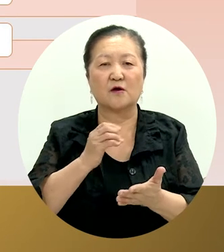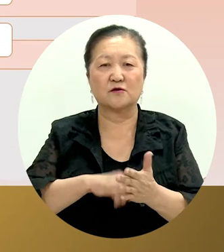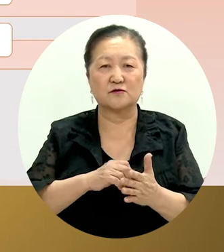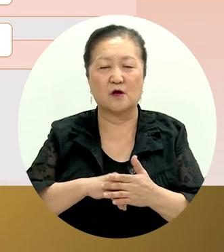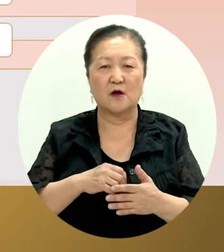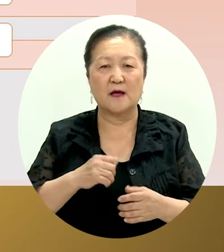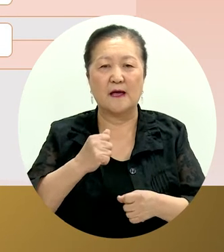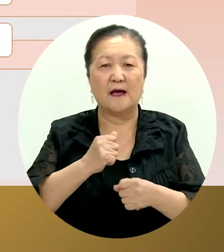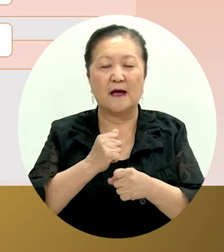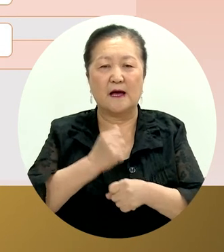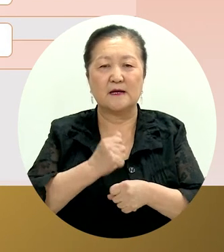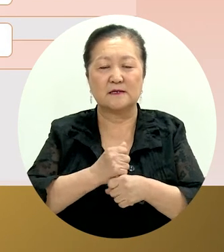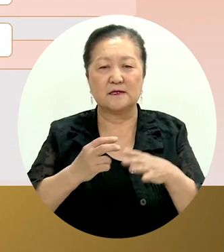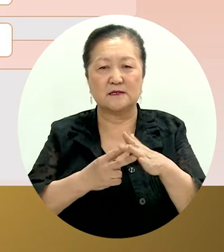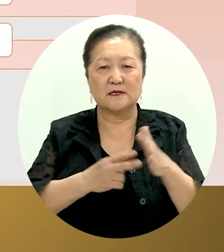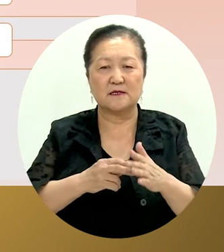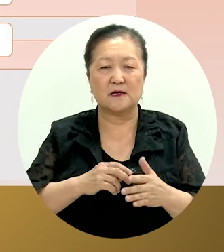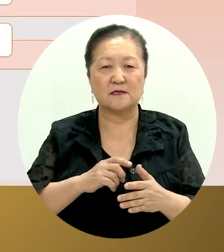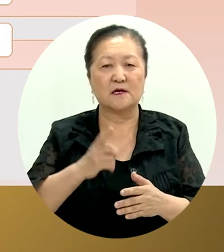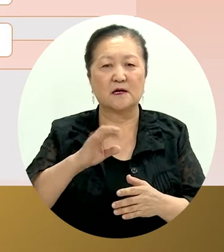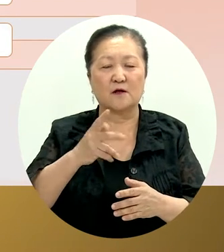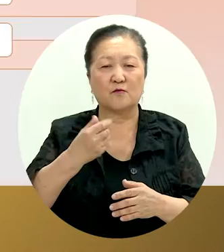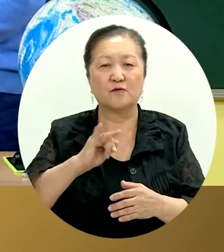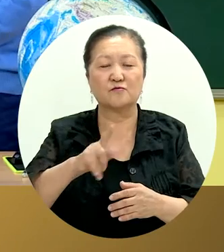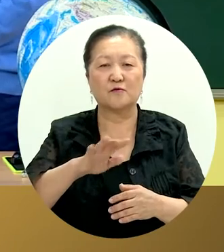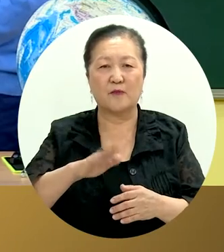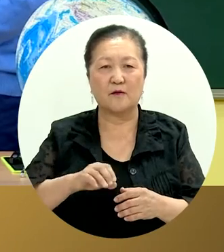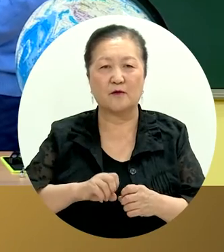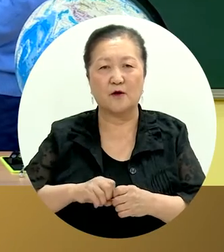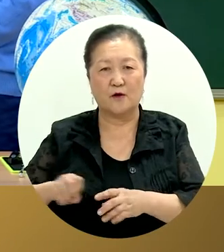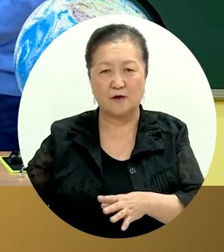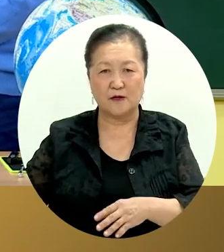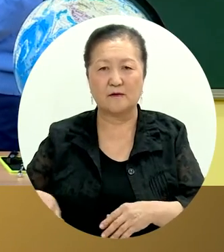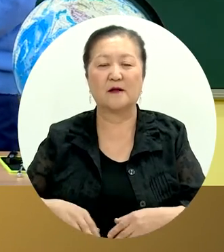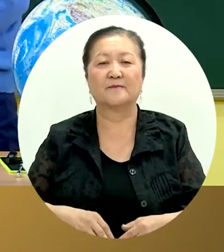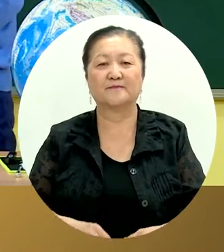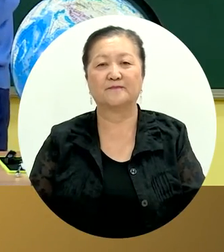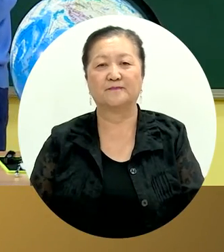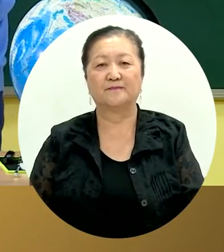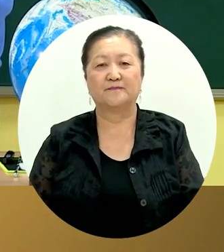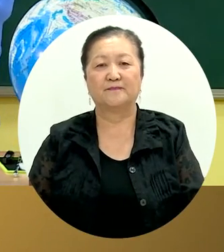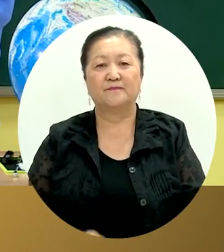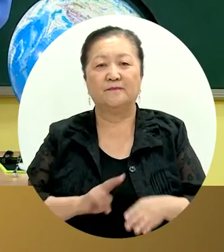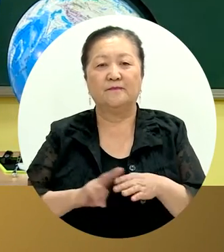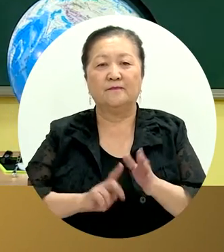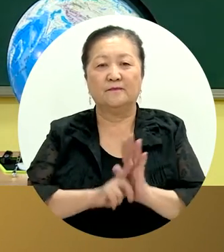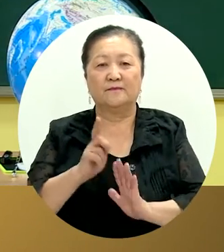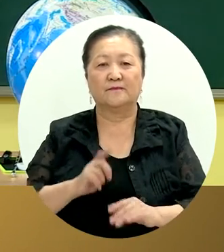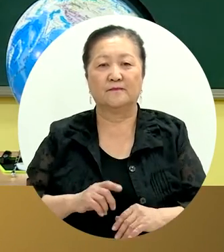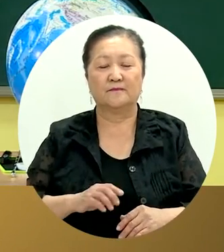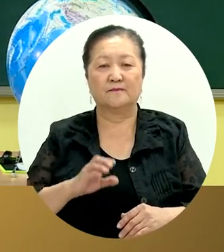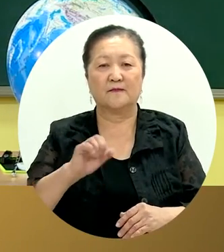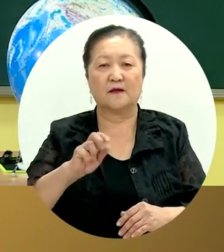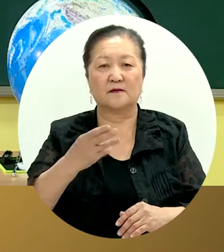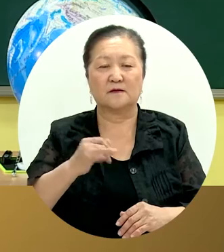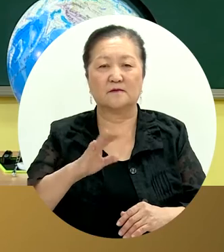ажлын талбайгаас шаардлахгүй зүйлсээ холдуулаарай. Ном дэвтэр болон гар утас ч юм уу тийм. За тэгэхээр тусалтаа эхлэе. За энэ